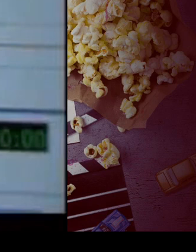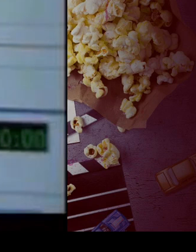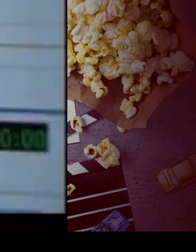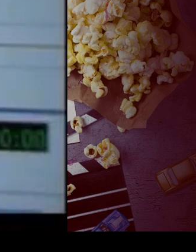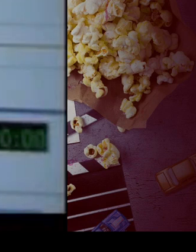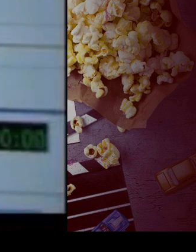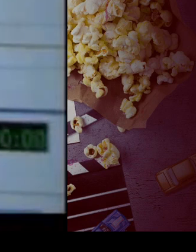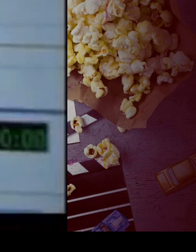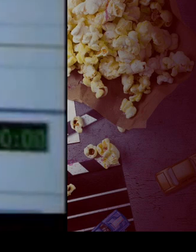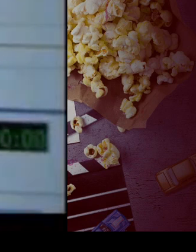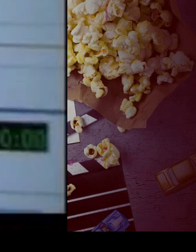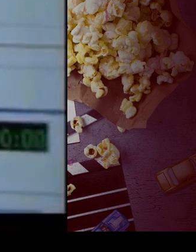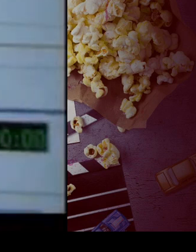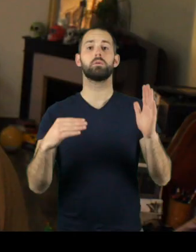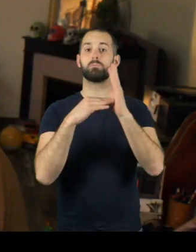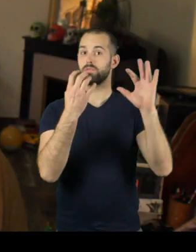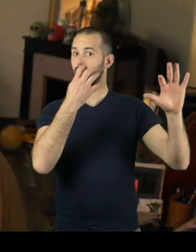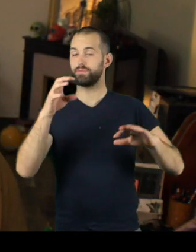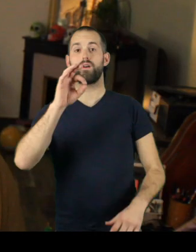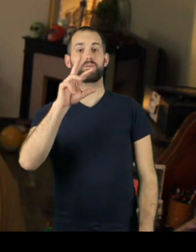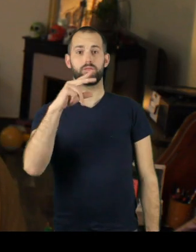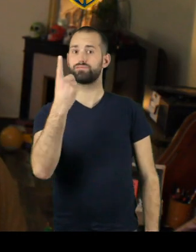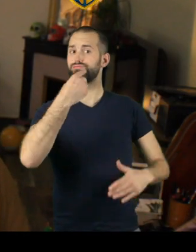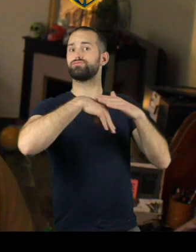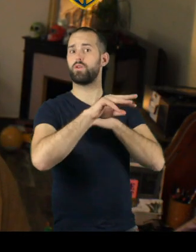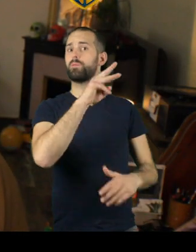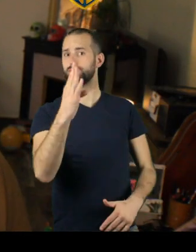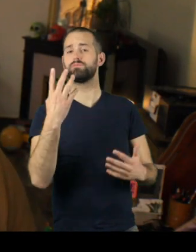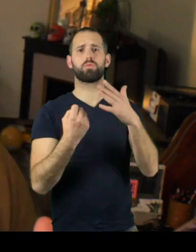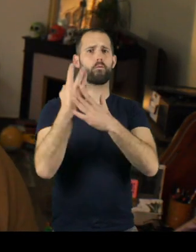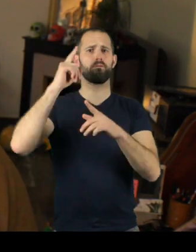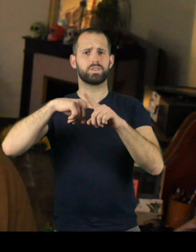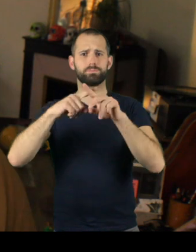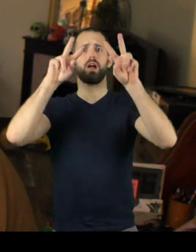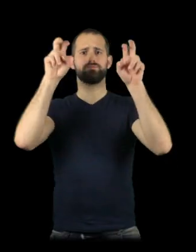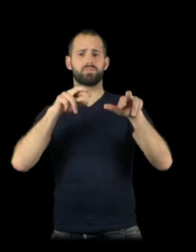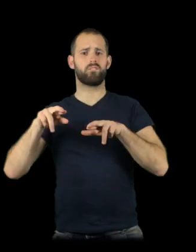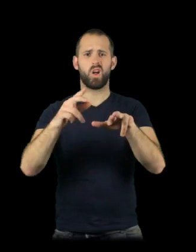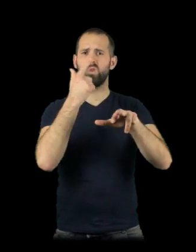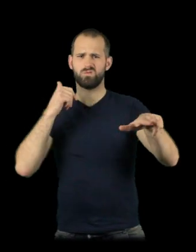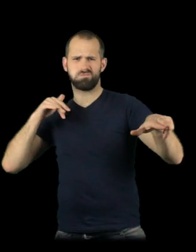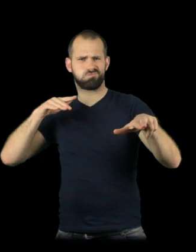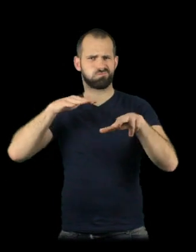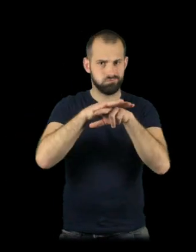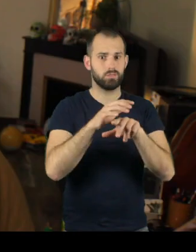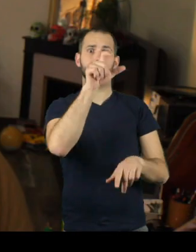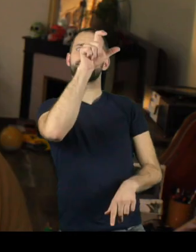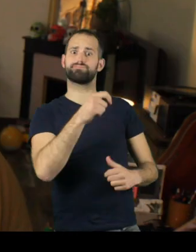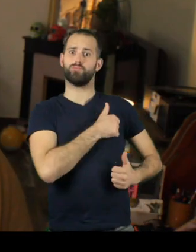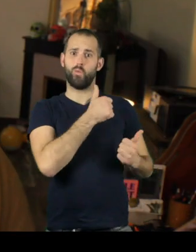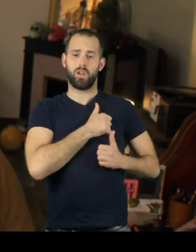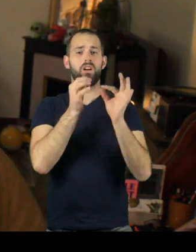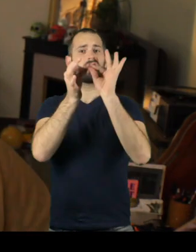And that's it. En 1953, toujours chez Warner Bros, un nouveau film, La Charge sur la Rivière Rouge,